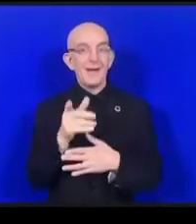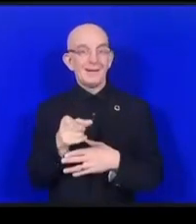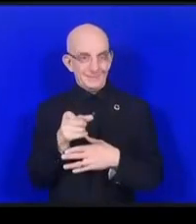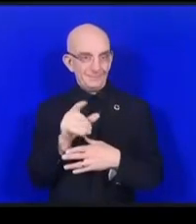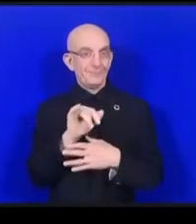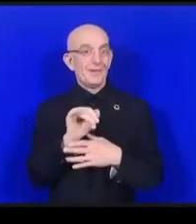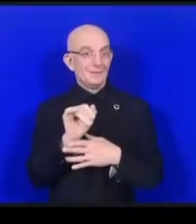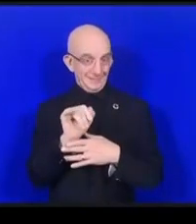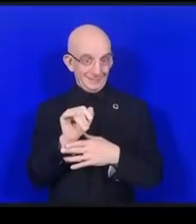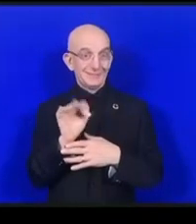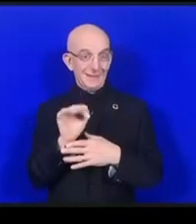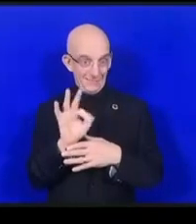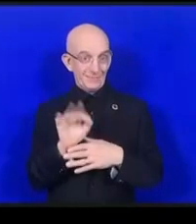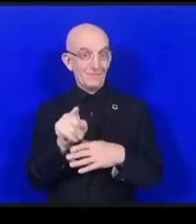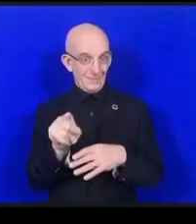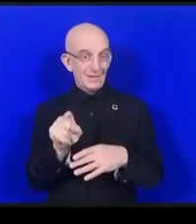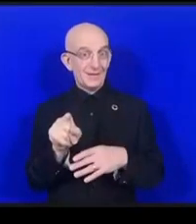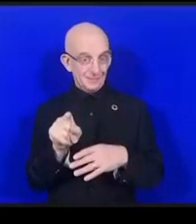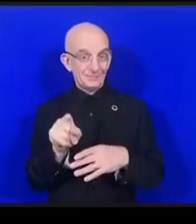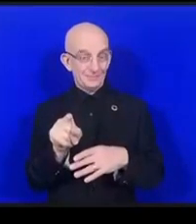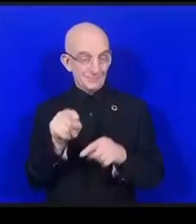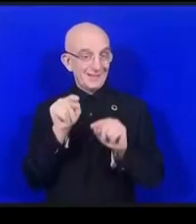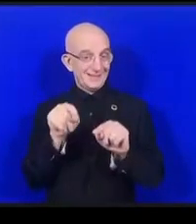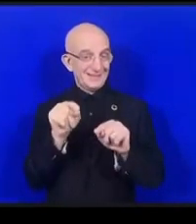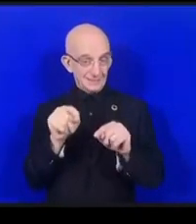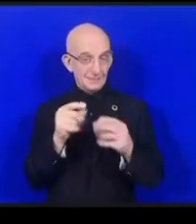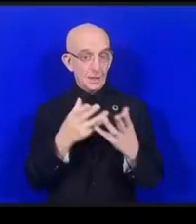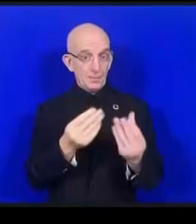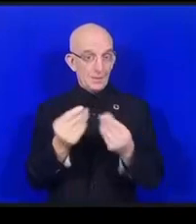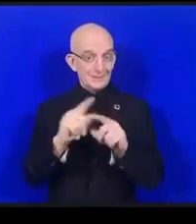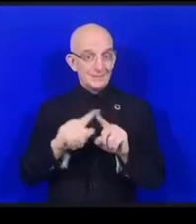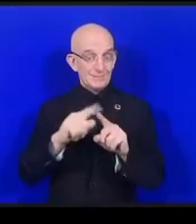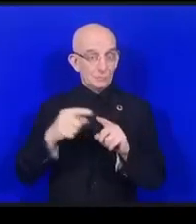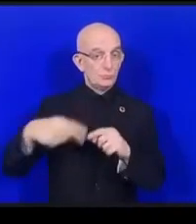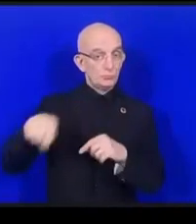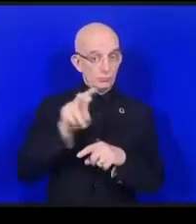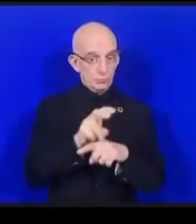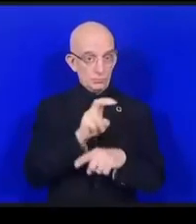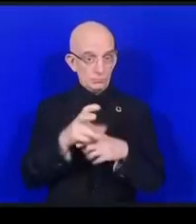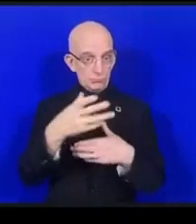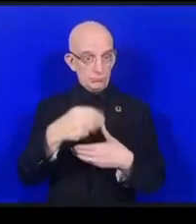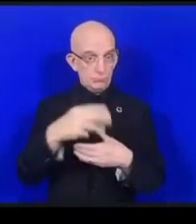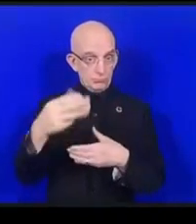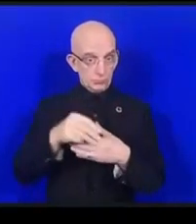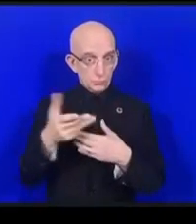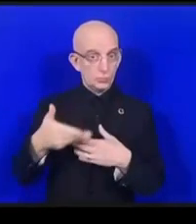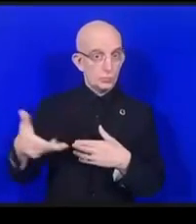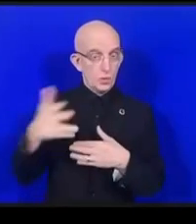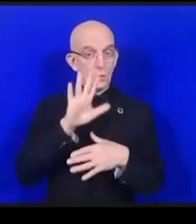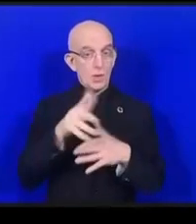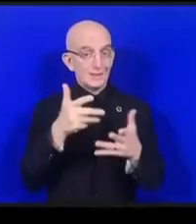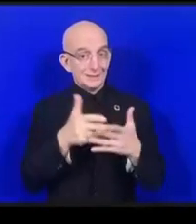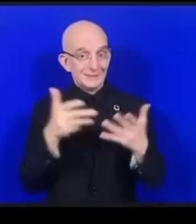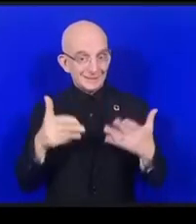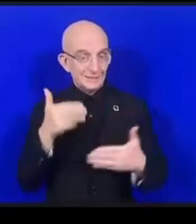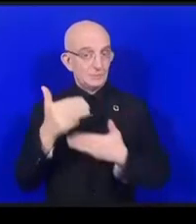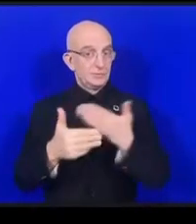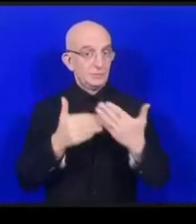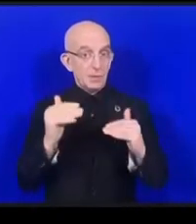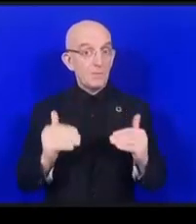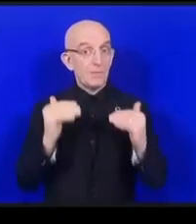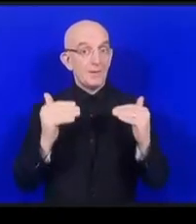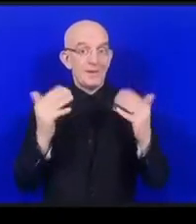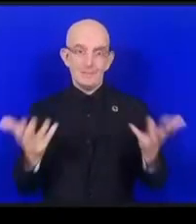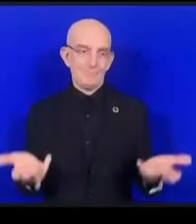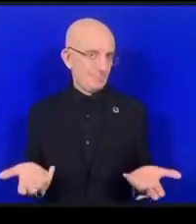IG этом контексте подразумевают вовлечение разных сторон заинтересованных И ваша